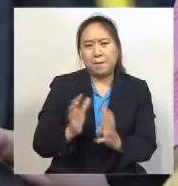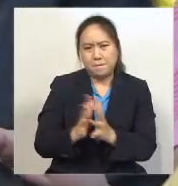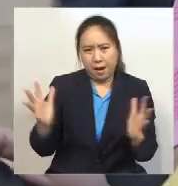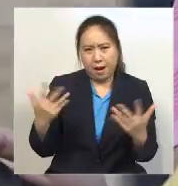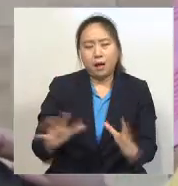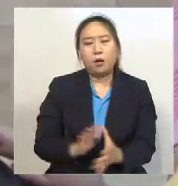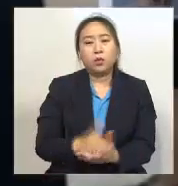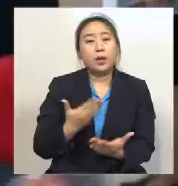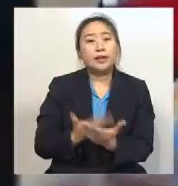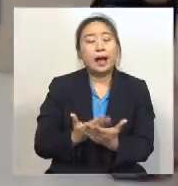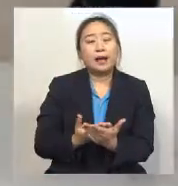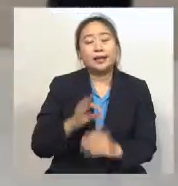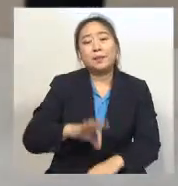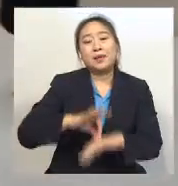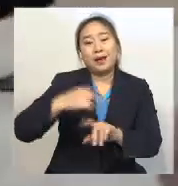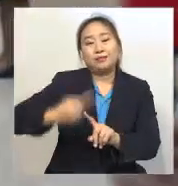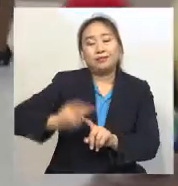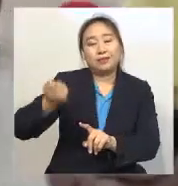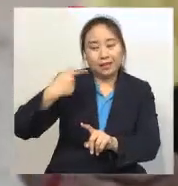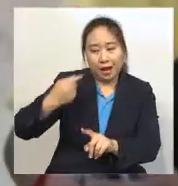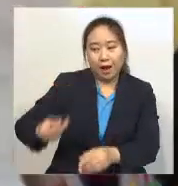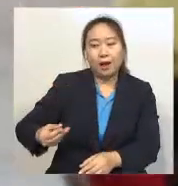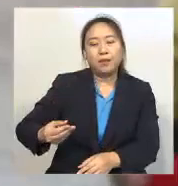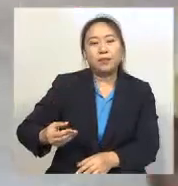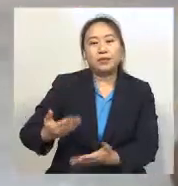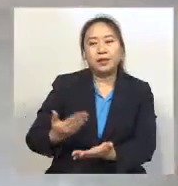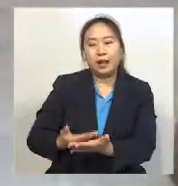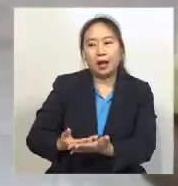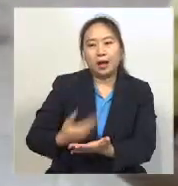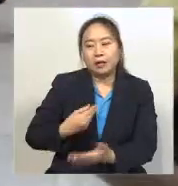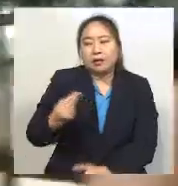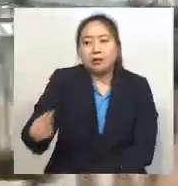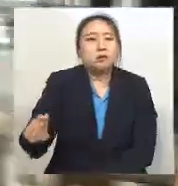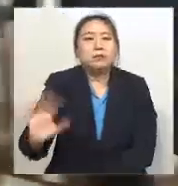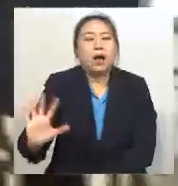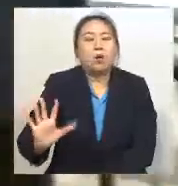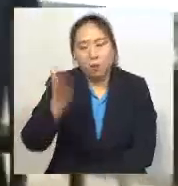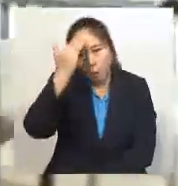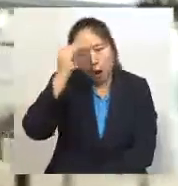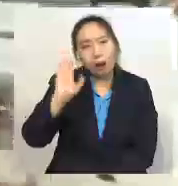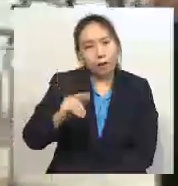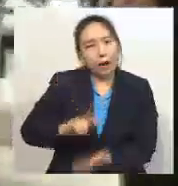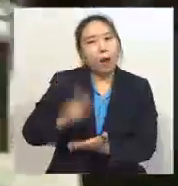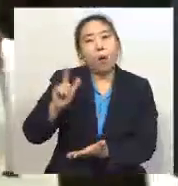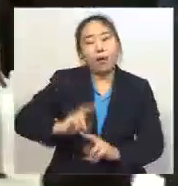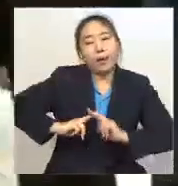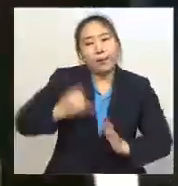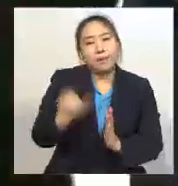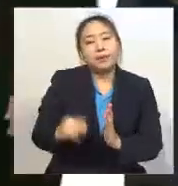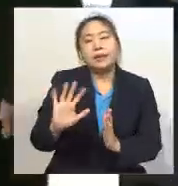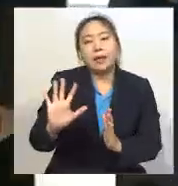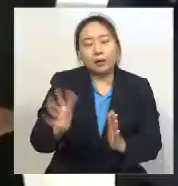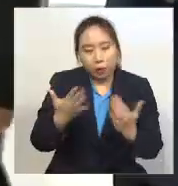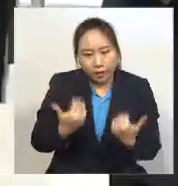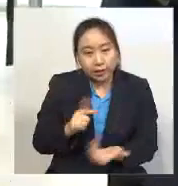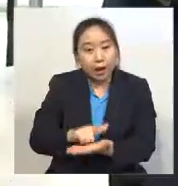ยอะแล้วส่วนเงินประจำตำแหน่งนั้นไม่จำเป็นต้องคืนเพราะว่าเป็นการลาออกไม่ได้ทำผิดอะไรสำหรับการลาออกครั้งนี้